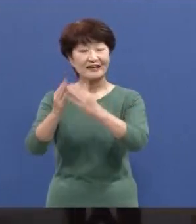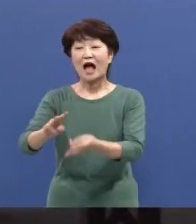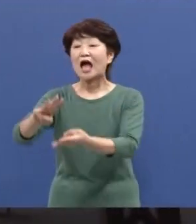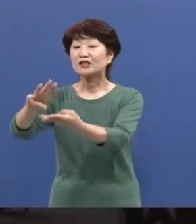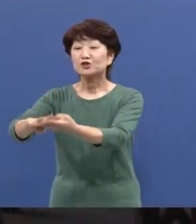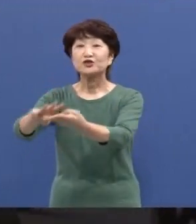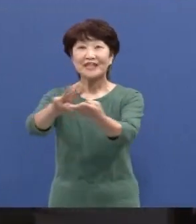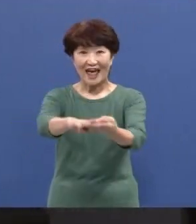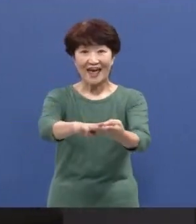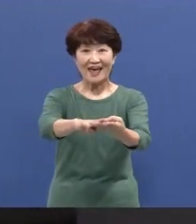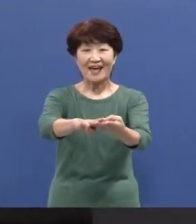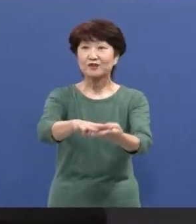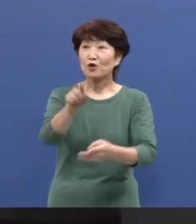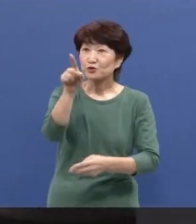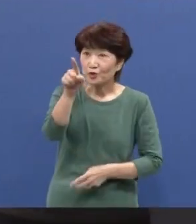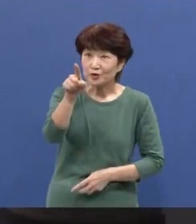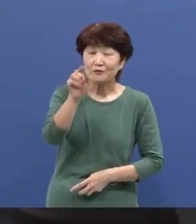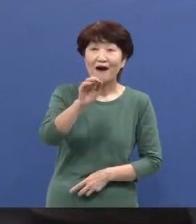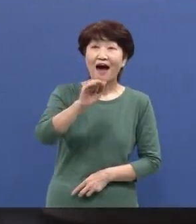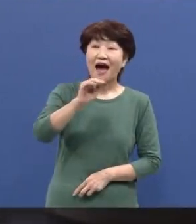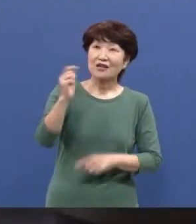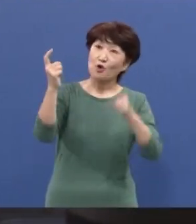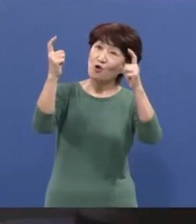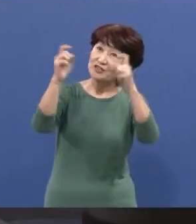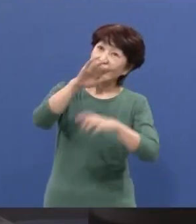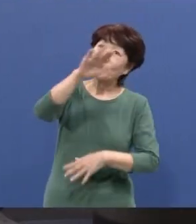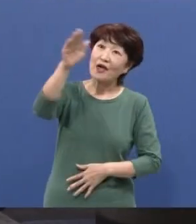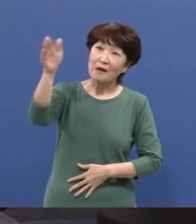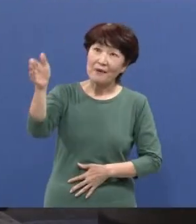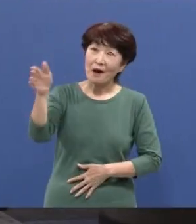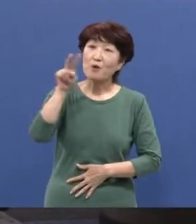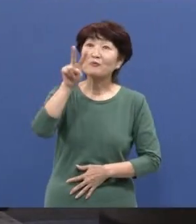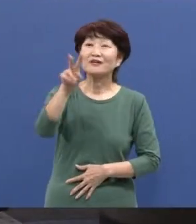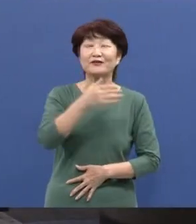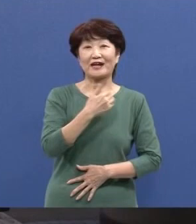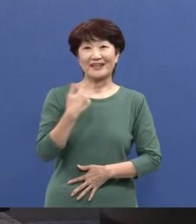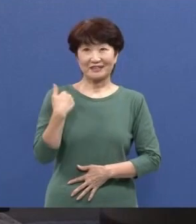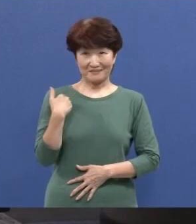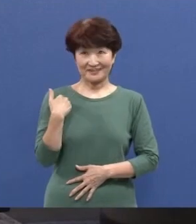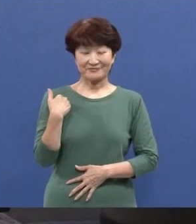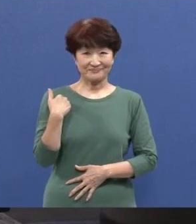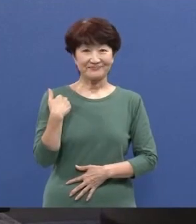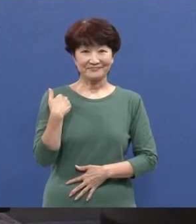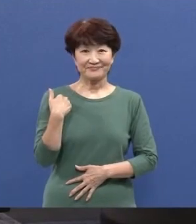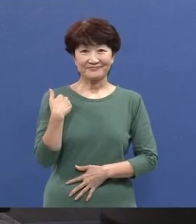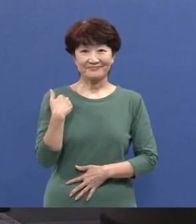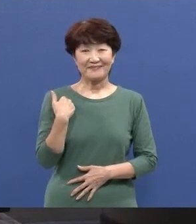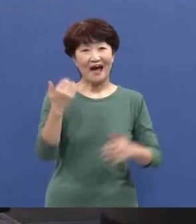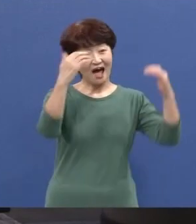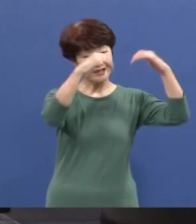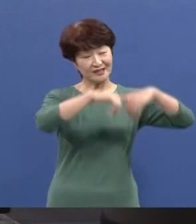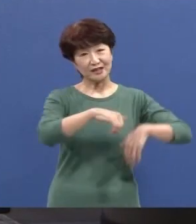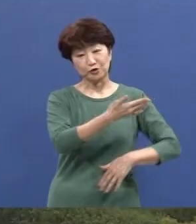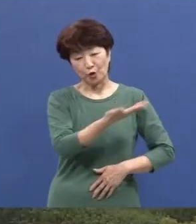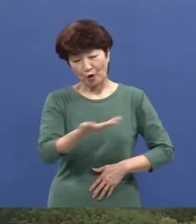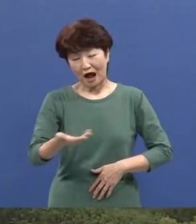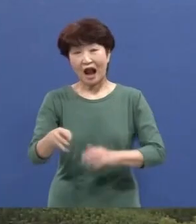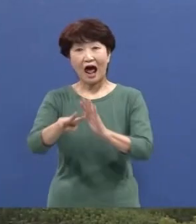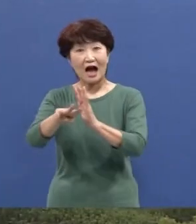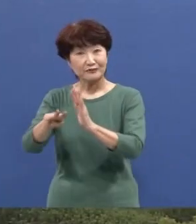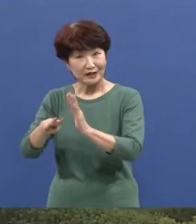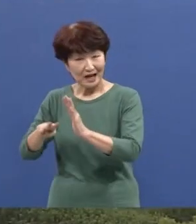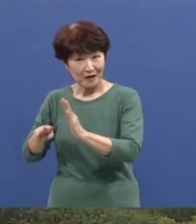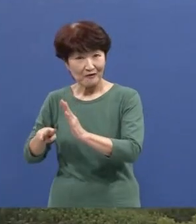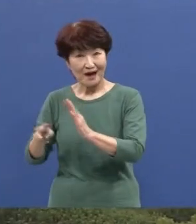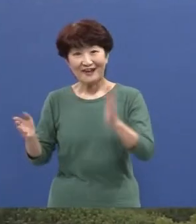と水田とか、そしてあそこには芥川城跡も見えますし、そして雪橋からね、芥川